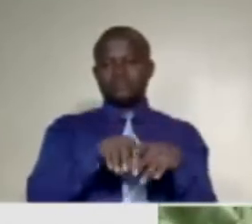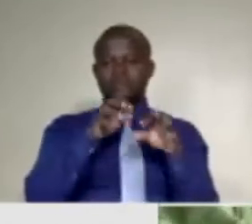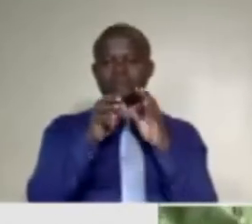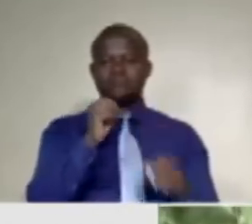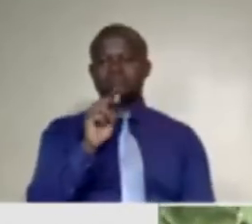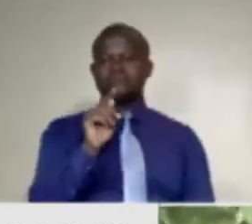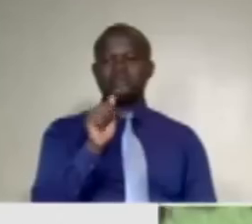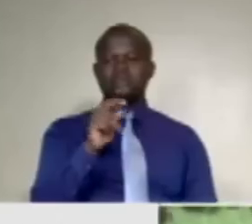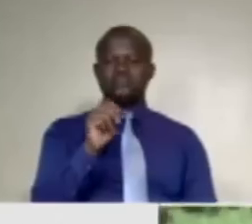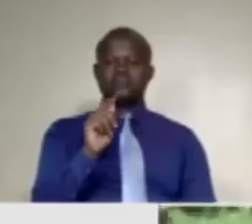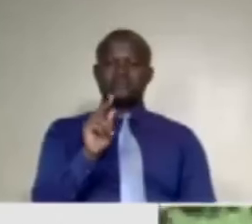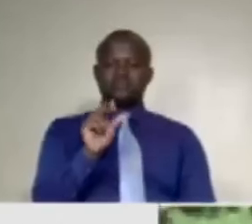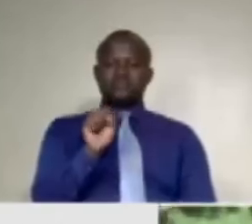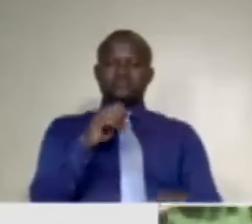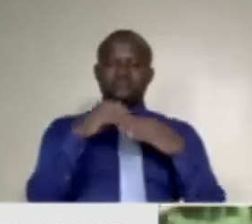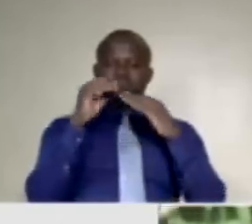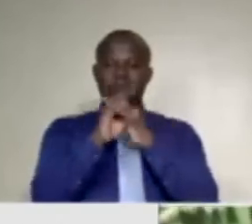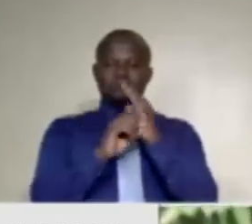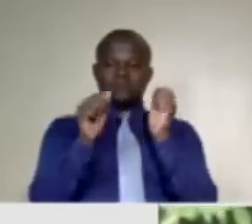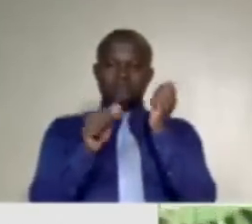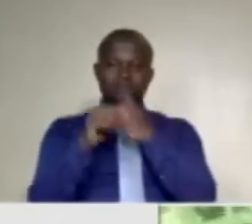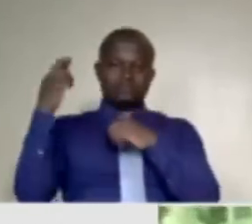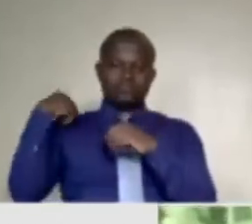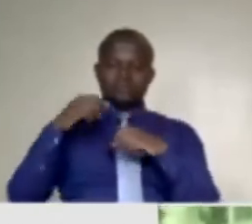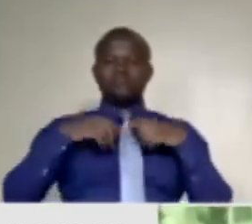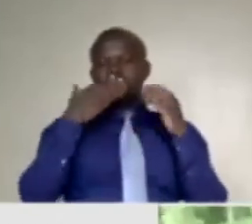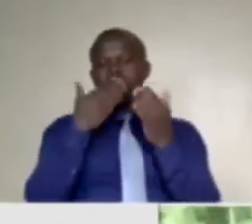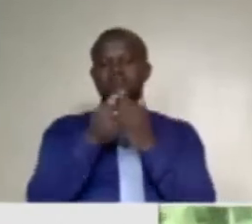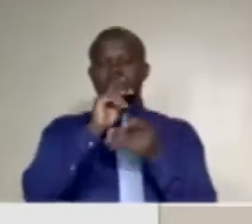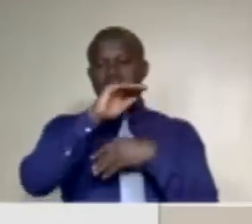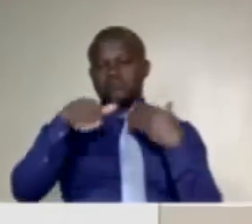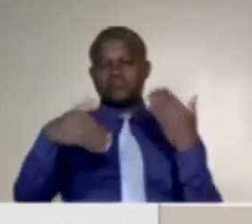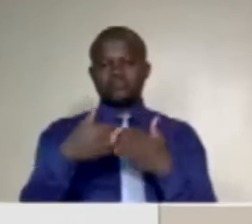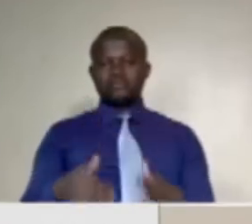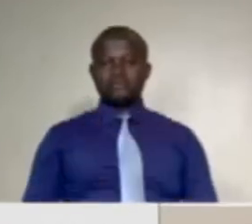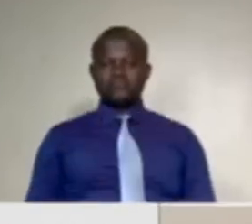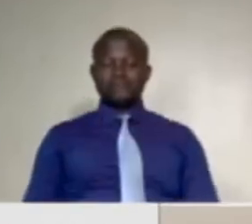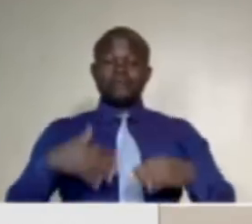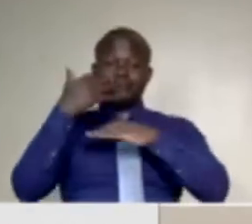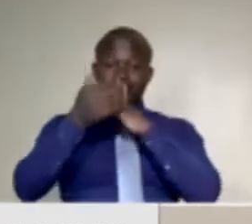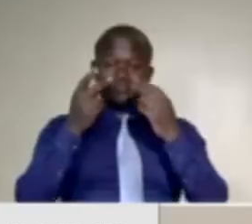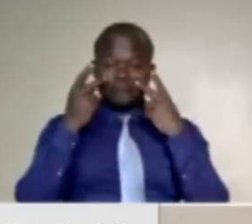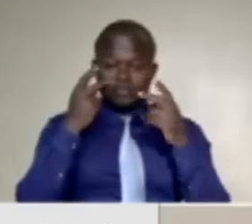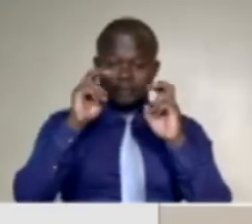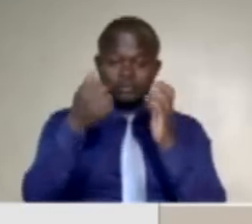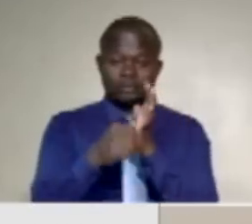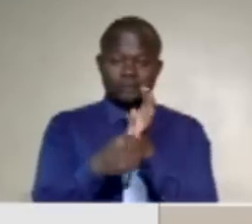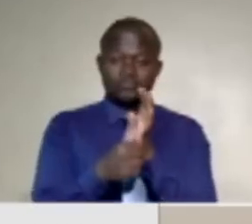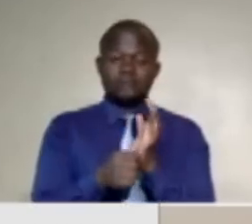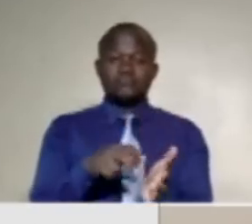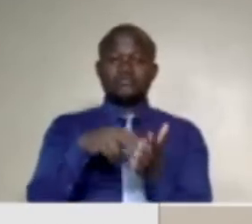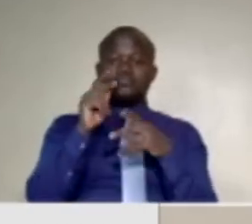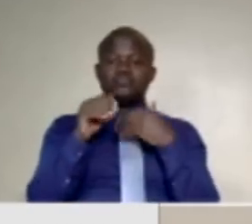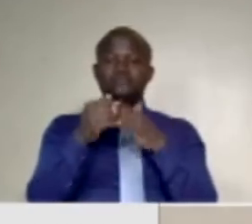Mukankusi Atanazi, umuyobozi w'akarere wungirije ushinzwe imibereho myiza y'abaturage. nyuma yo kubona ko icyo kibazo